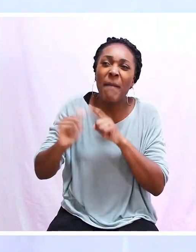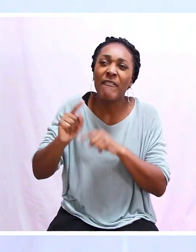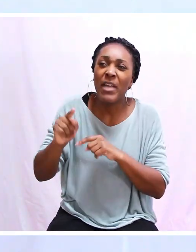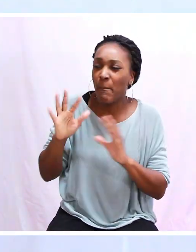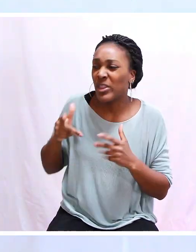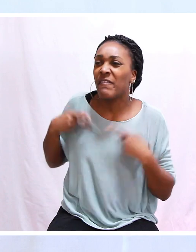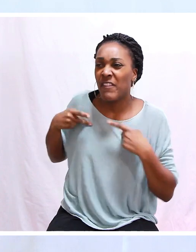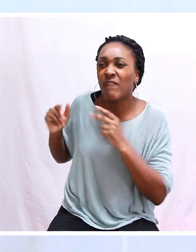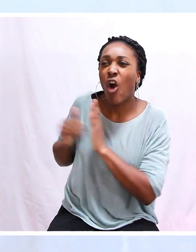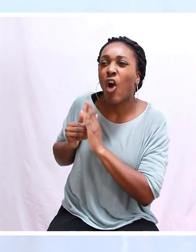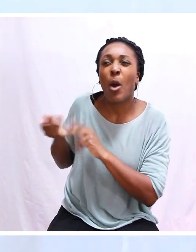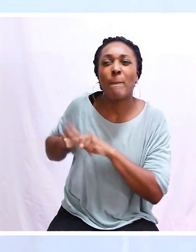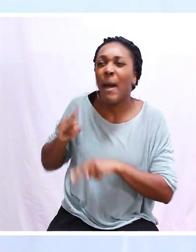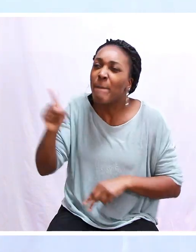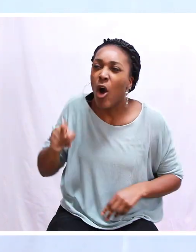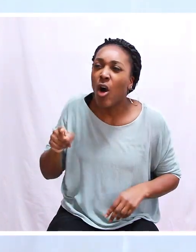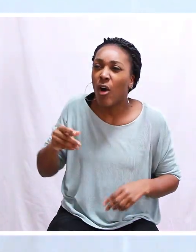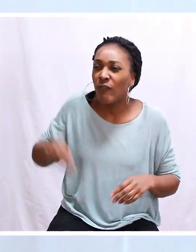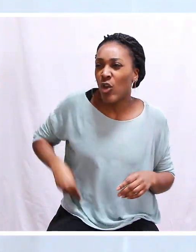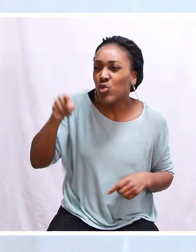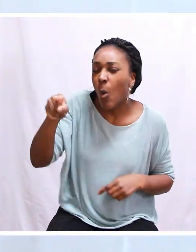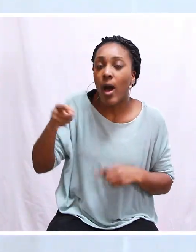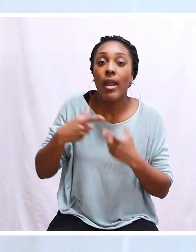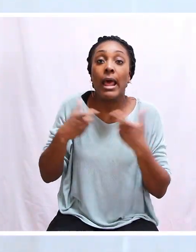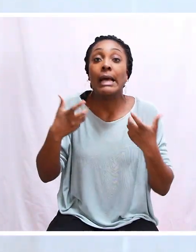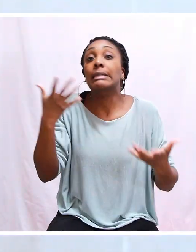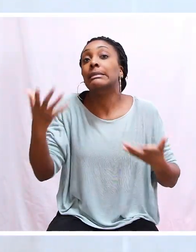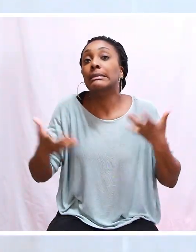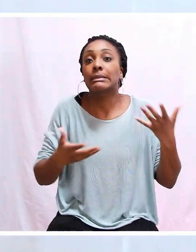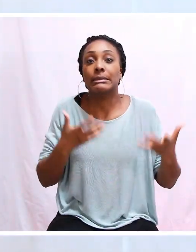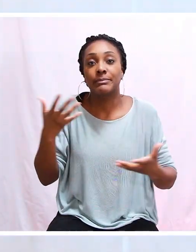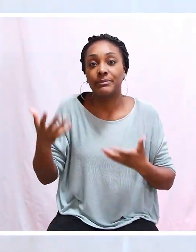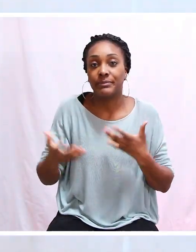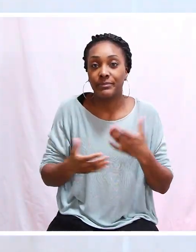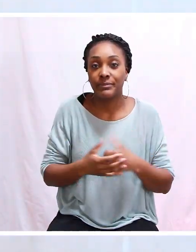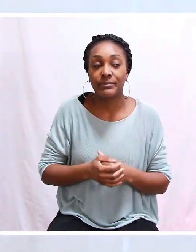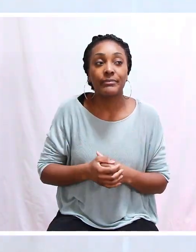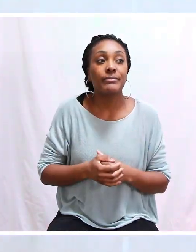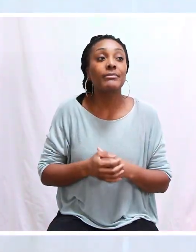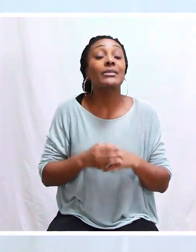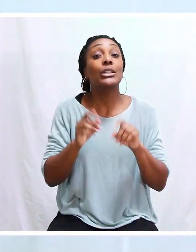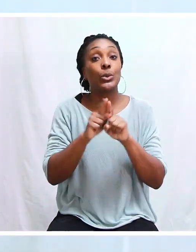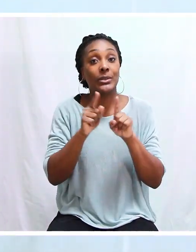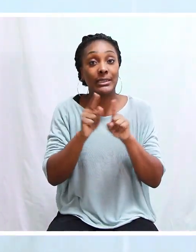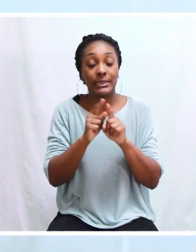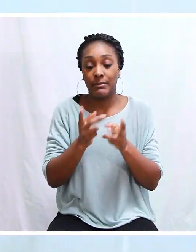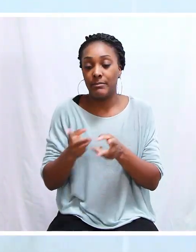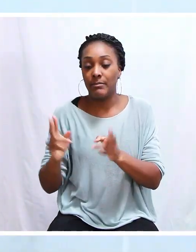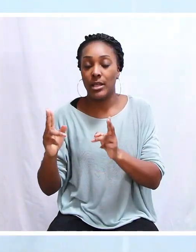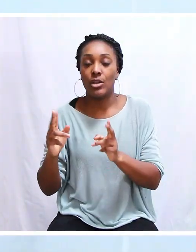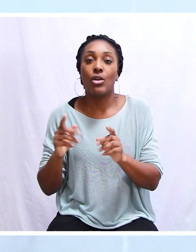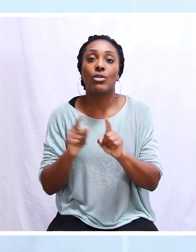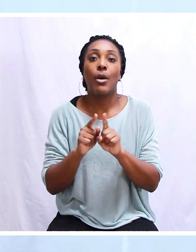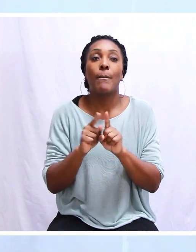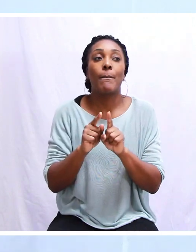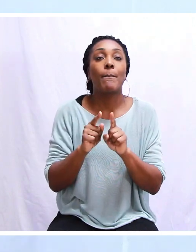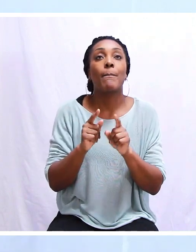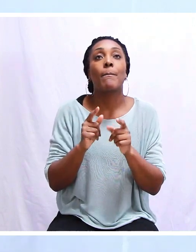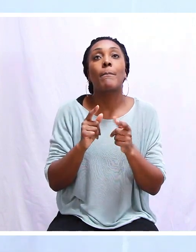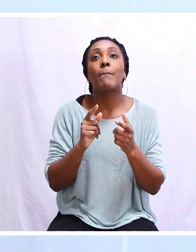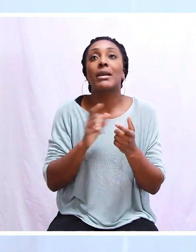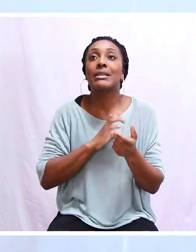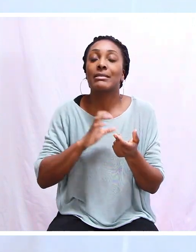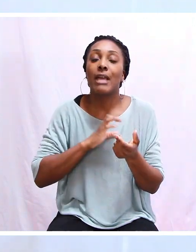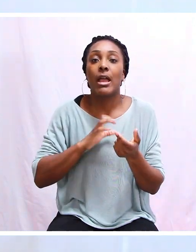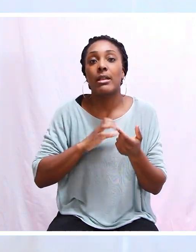etc. » Et on a ce genre de situation dans les familles. Et puis, c'est un temps de mise au point, où maintenant, on va arriver à évacuer tout